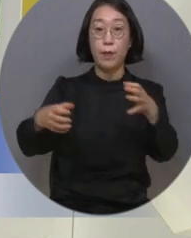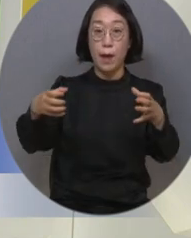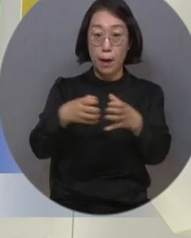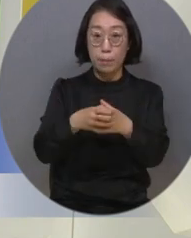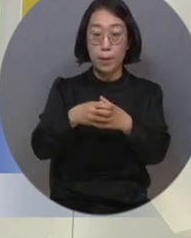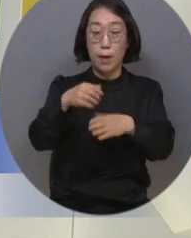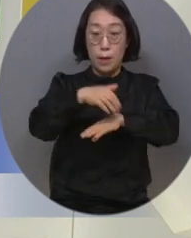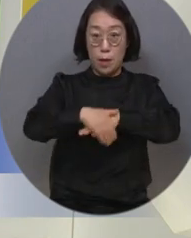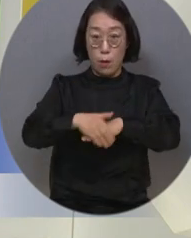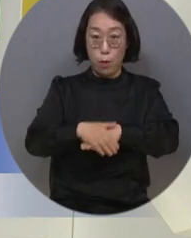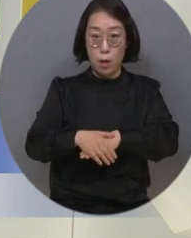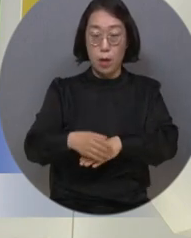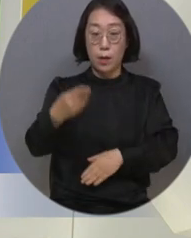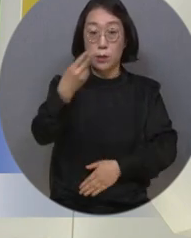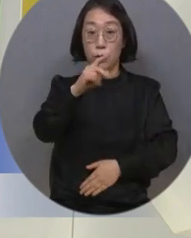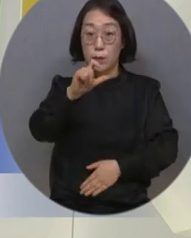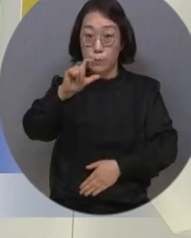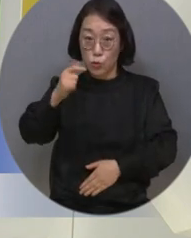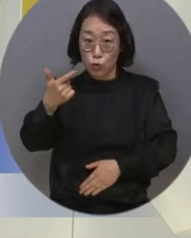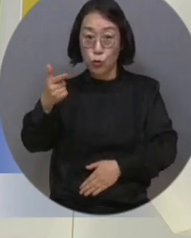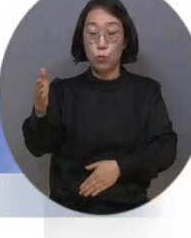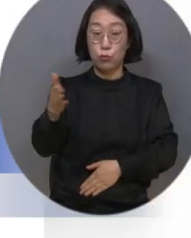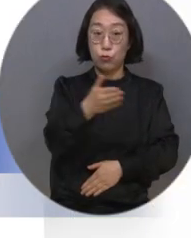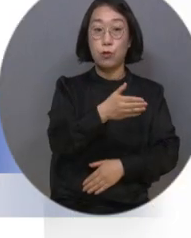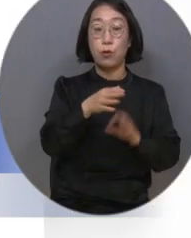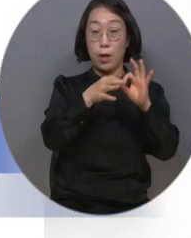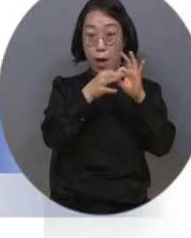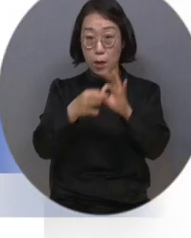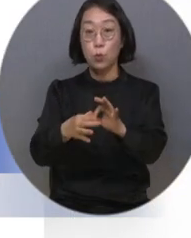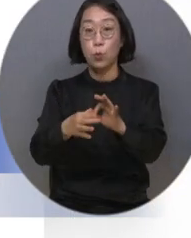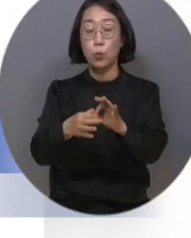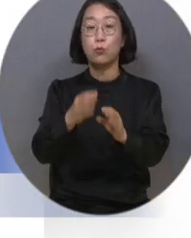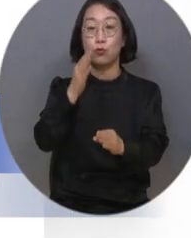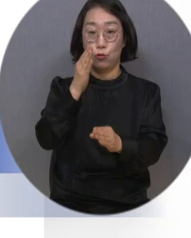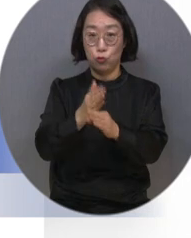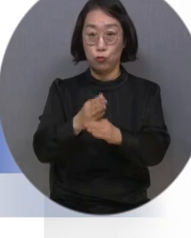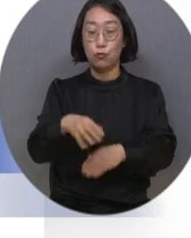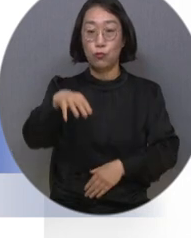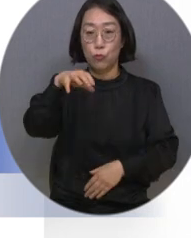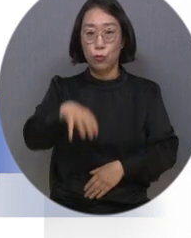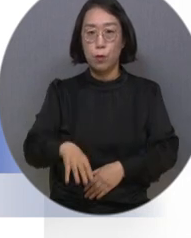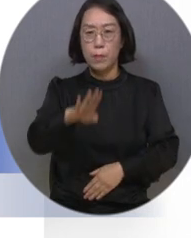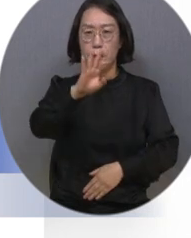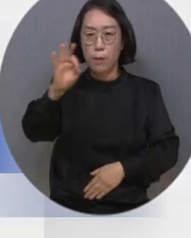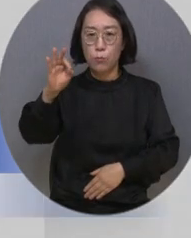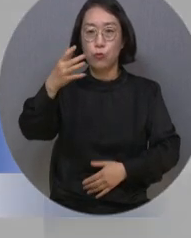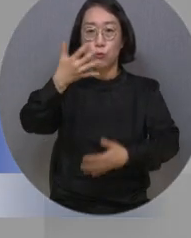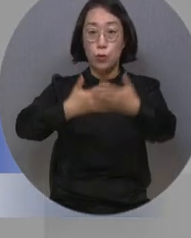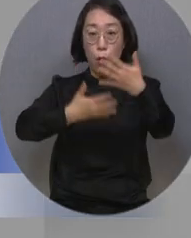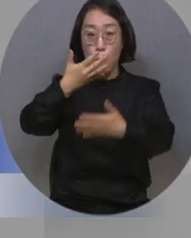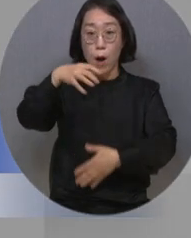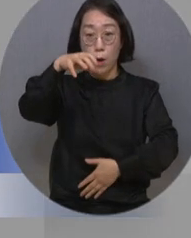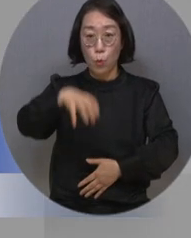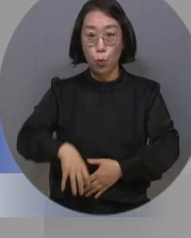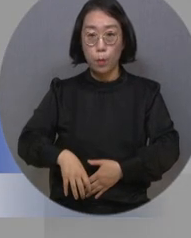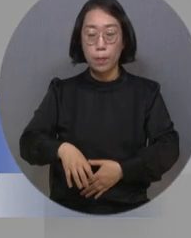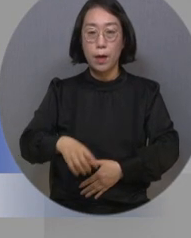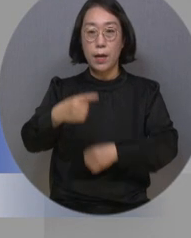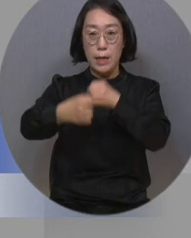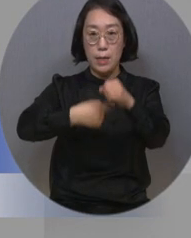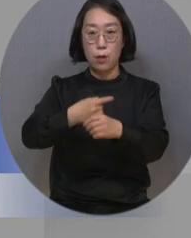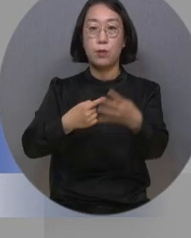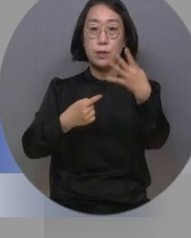2015년부터 꾸준히 상영을 이어오고 있는데요 상반기 박물관 배리어프리 영화관에서는 총